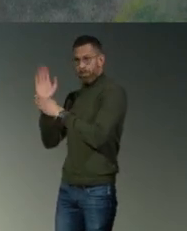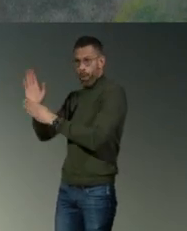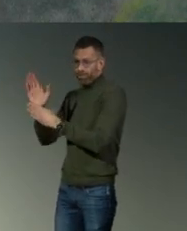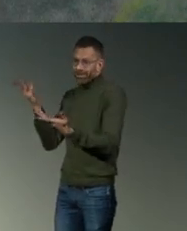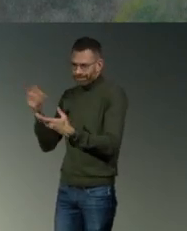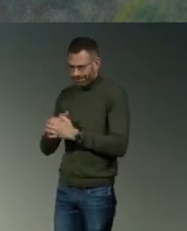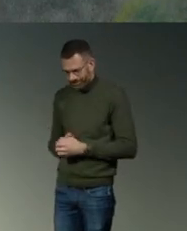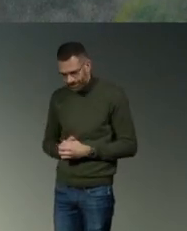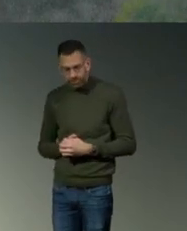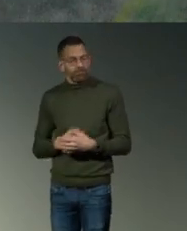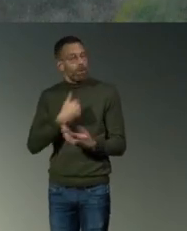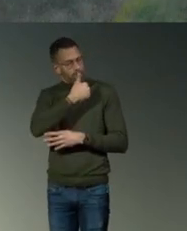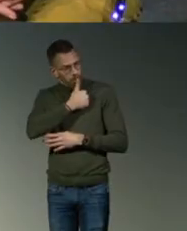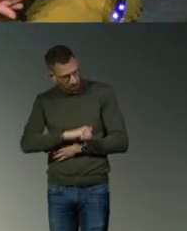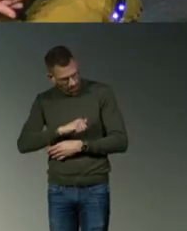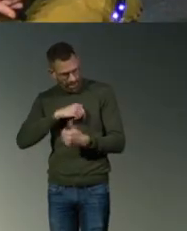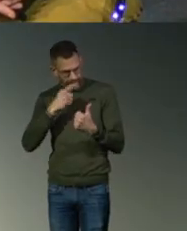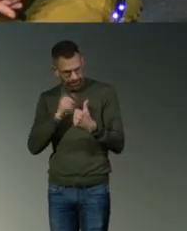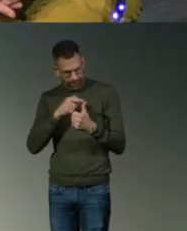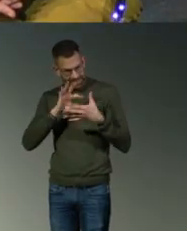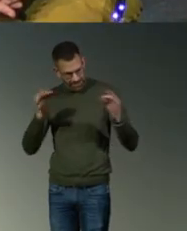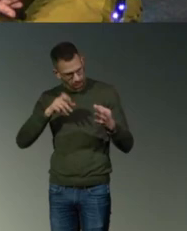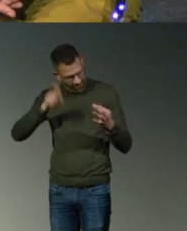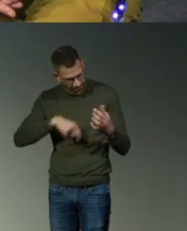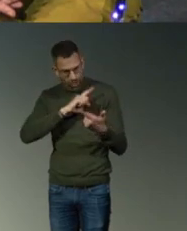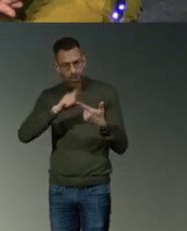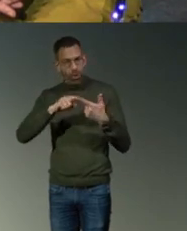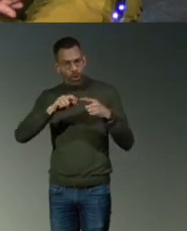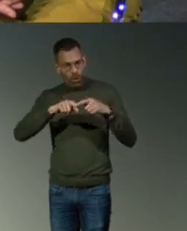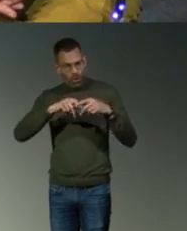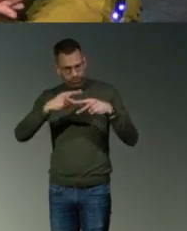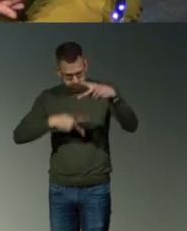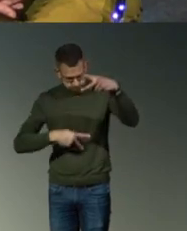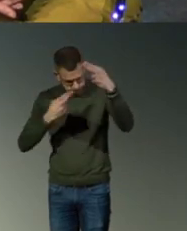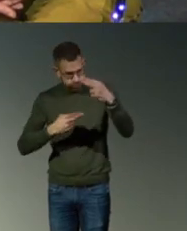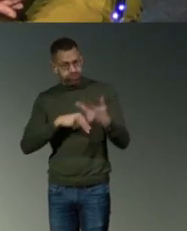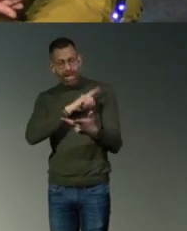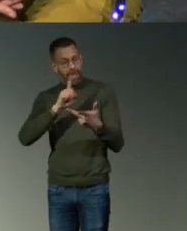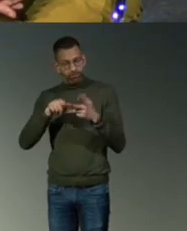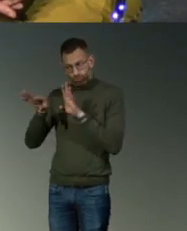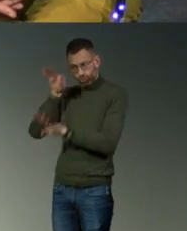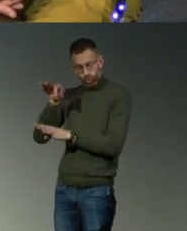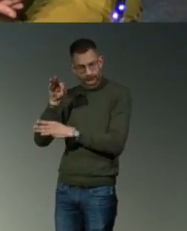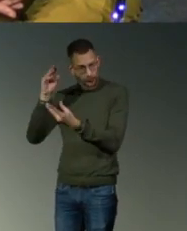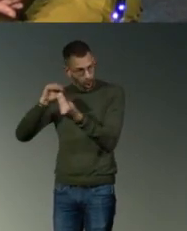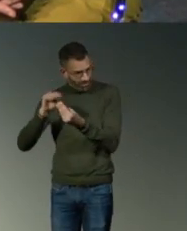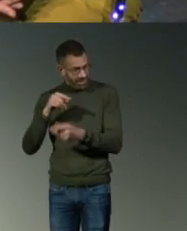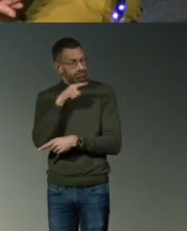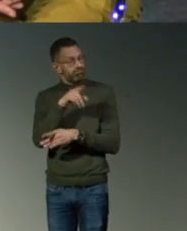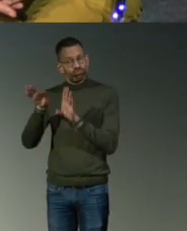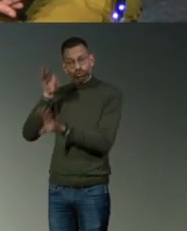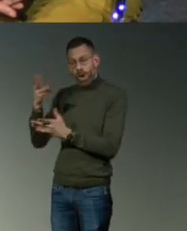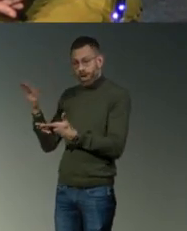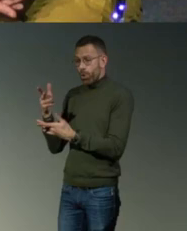récit, une taille et un choix d'objet, entre guillemets. Ce choix d'objet, c'est un canard